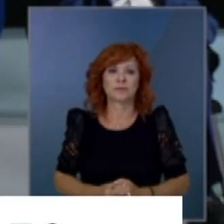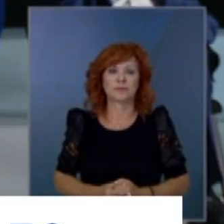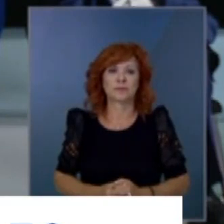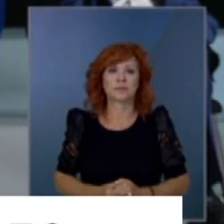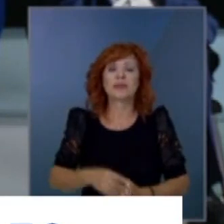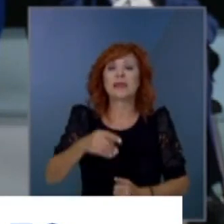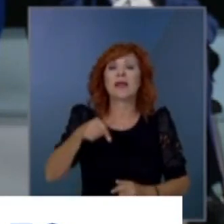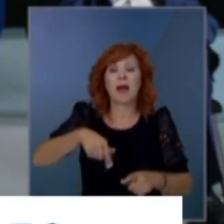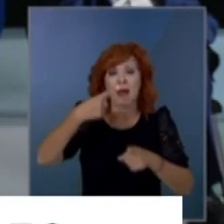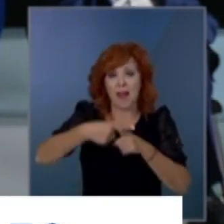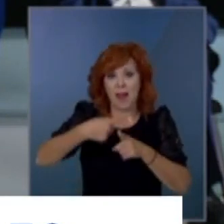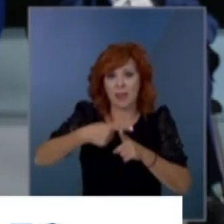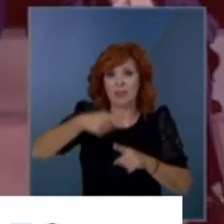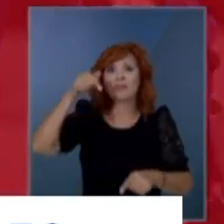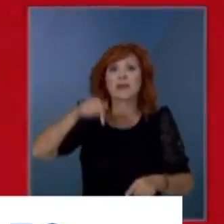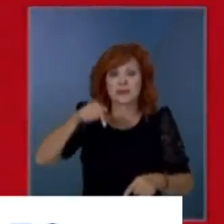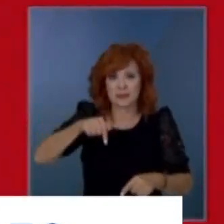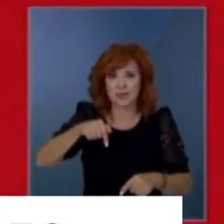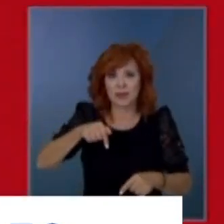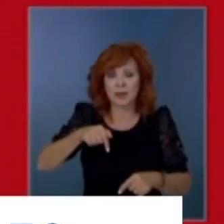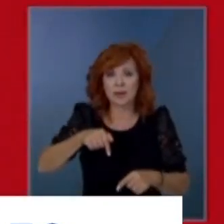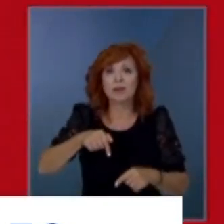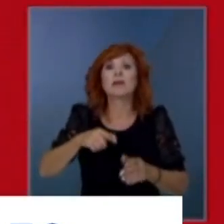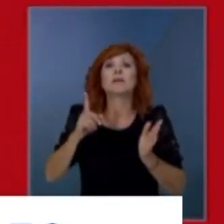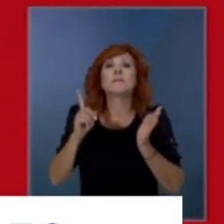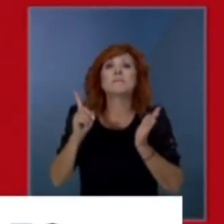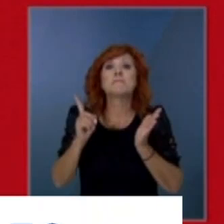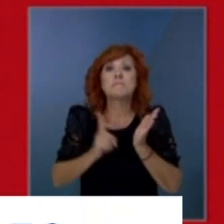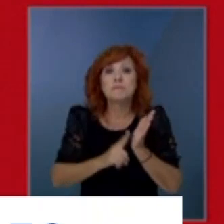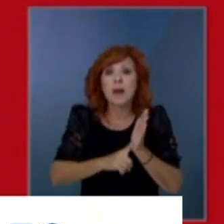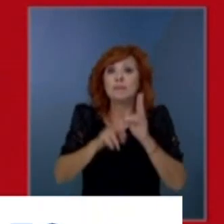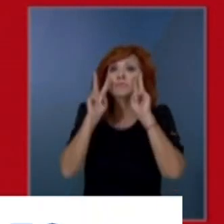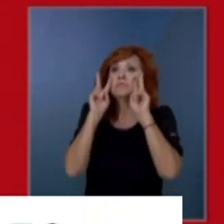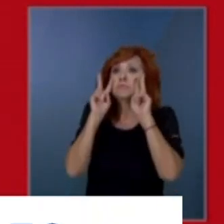σήμερα η Ελλάδα πρέπει να σταθεί στη σωστή πλευρά της ιστορίας.